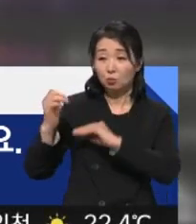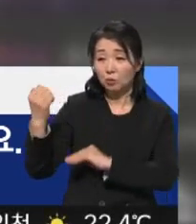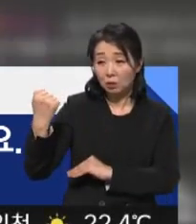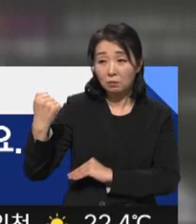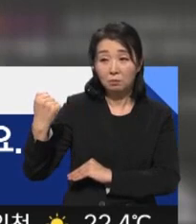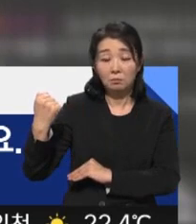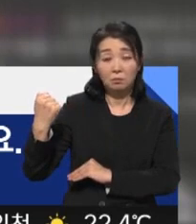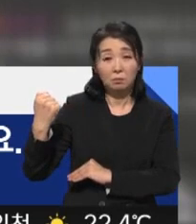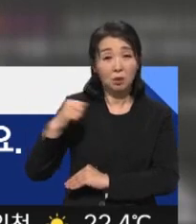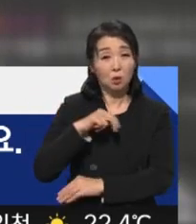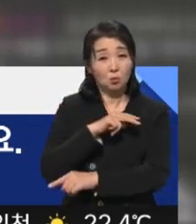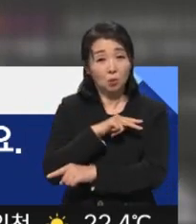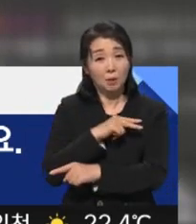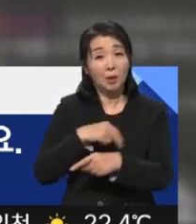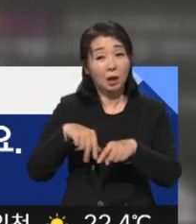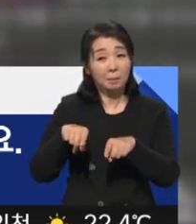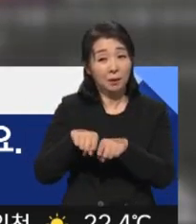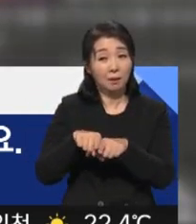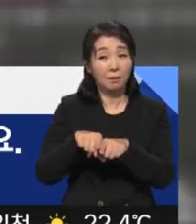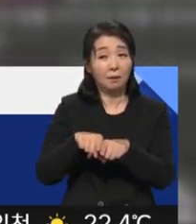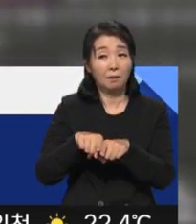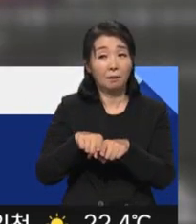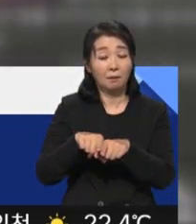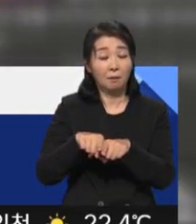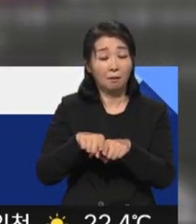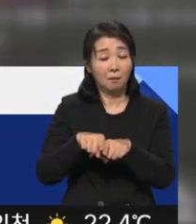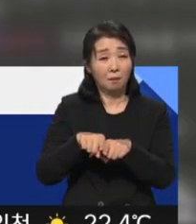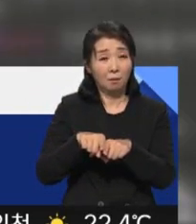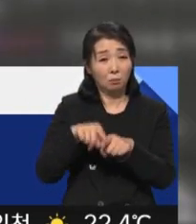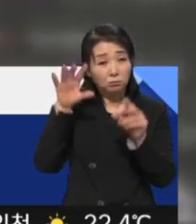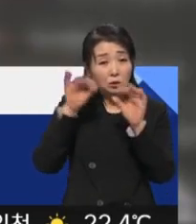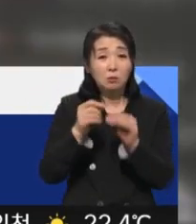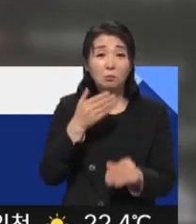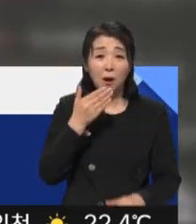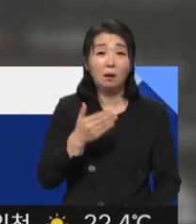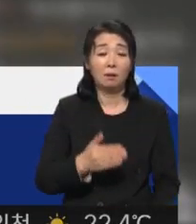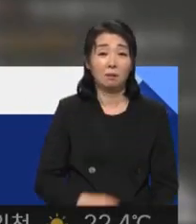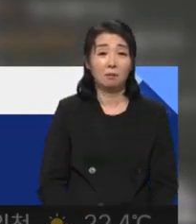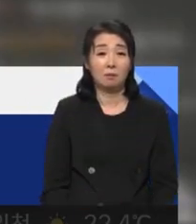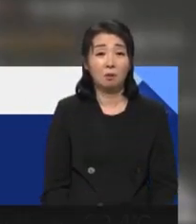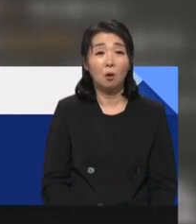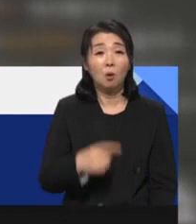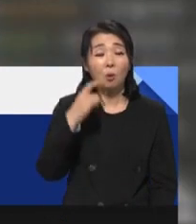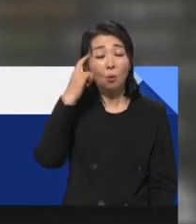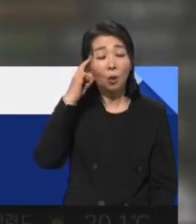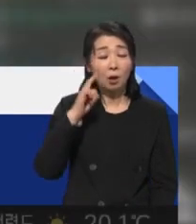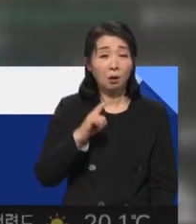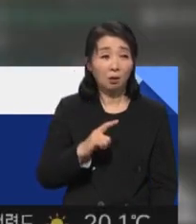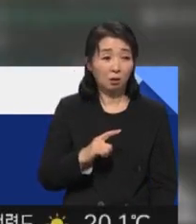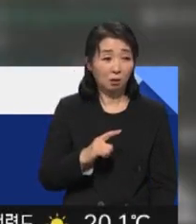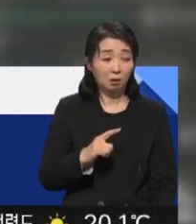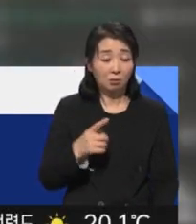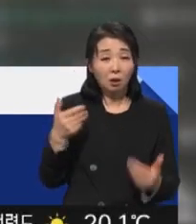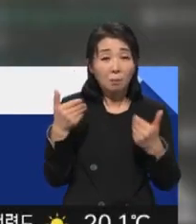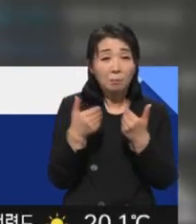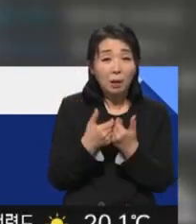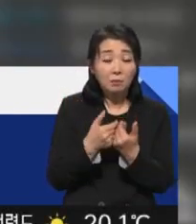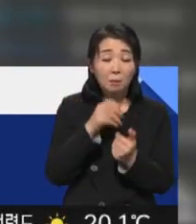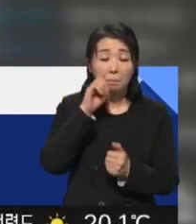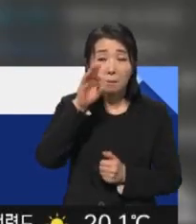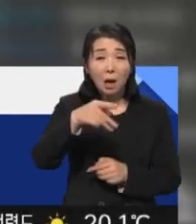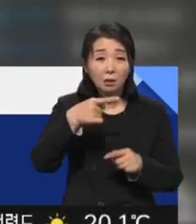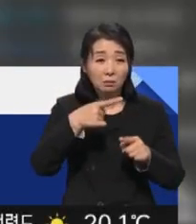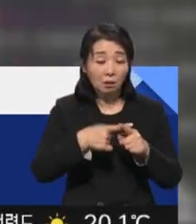뭐 설득하기가 쉽지 않겠어요. 제가 그 중징계를 당했잖아요. 반대한다고 말했다가.